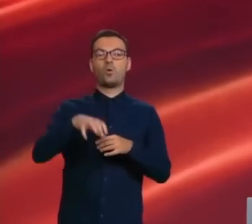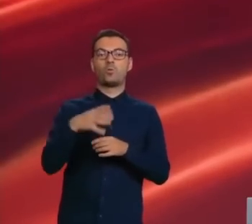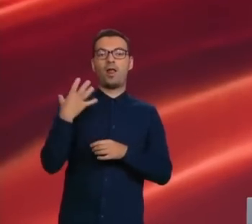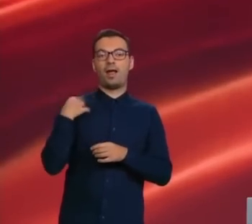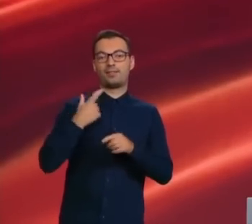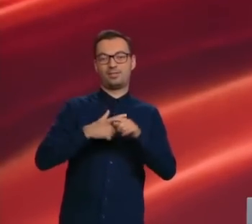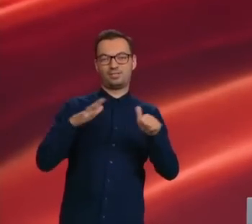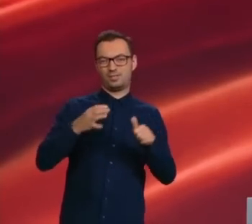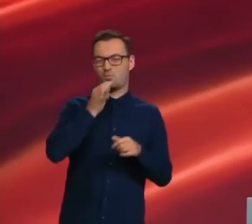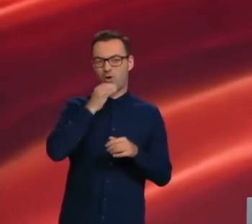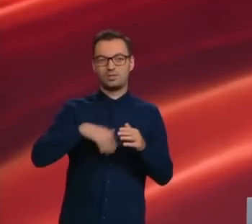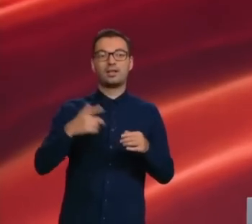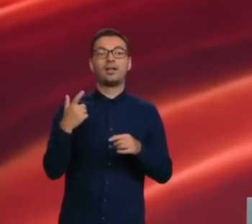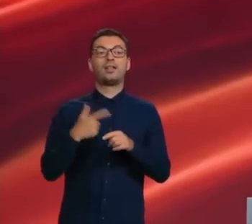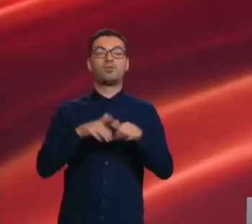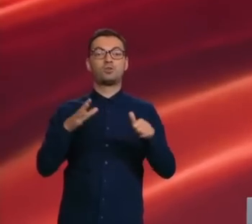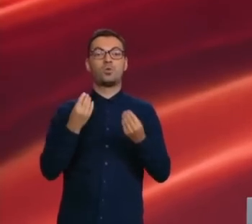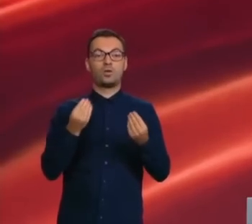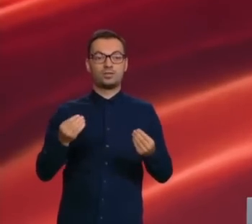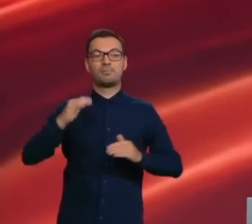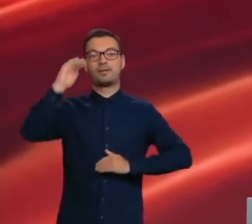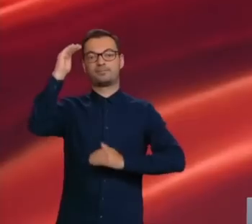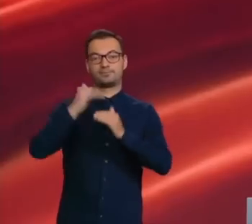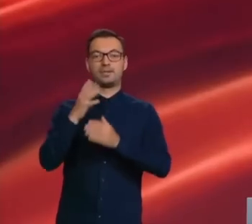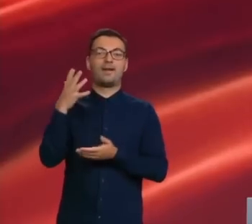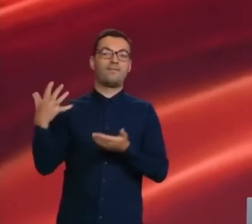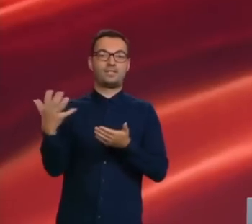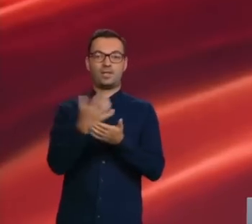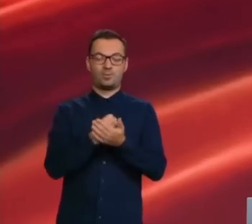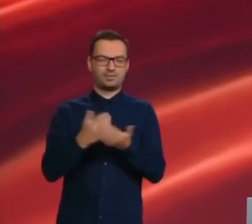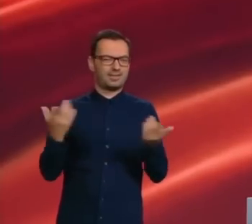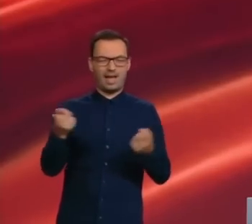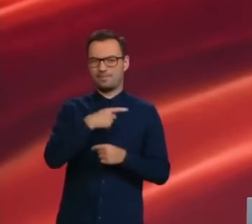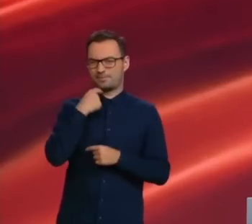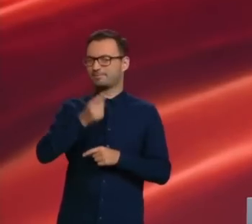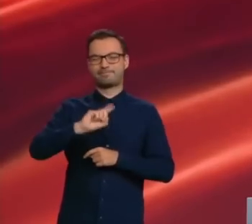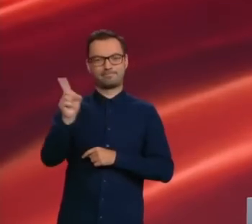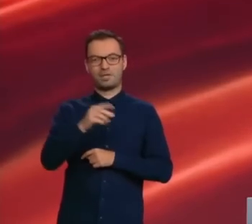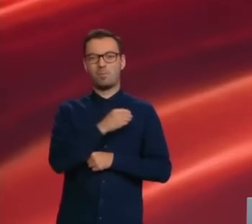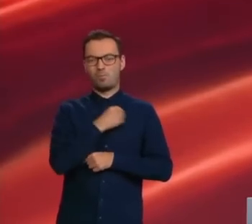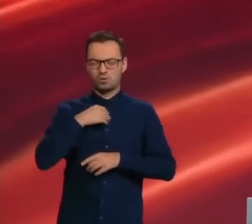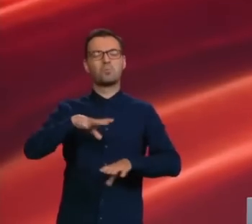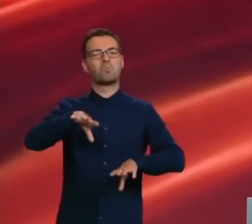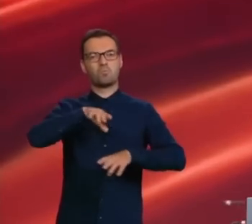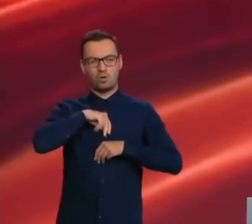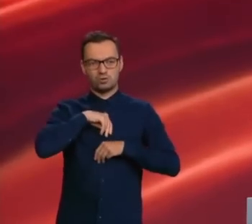w prezencie na 26 urodziny dostaje obniżkę pensji. A my mówimy, że państwo polskie stać na to, aby